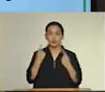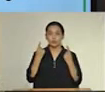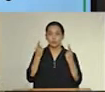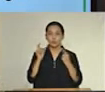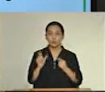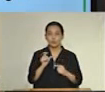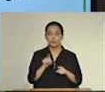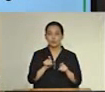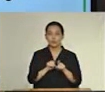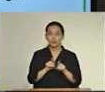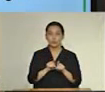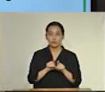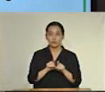singari